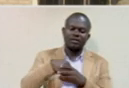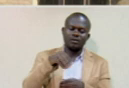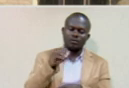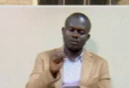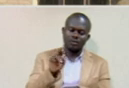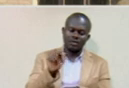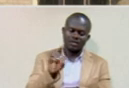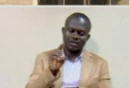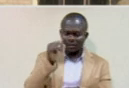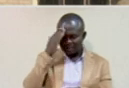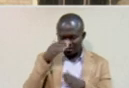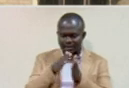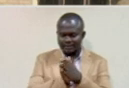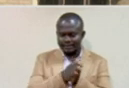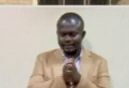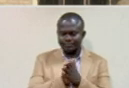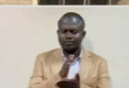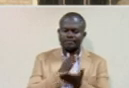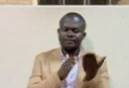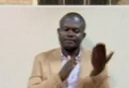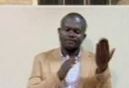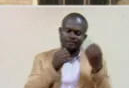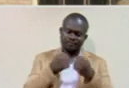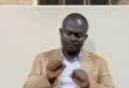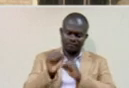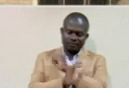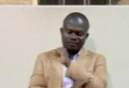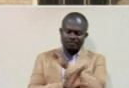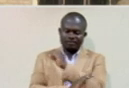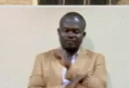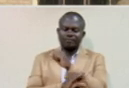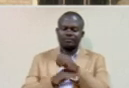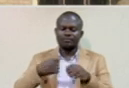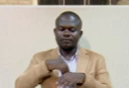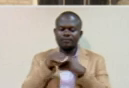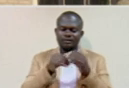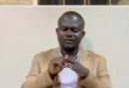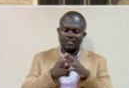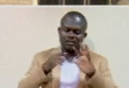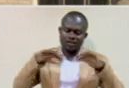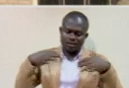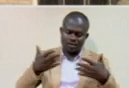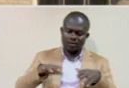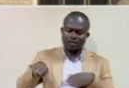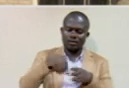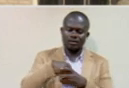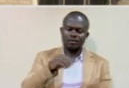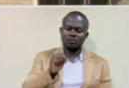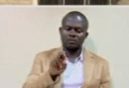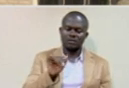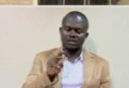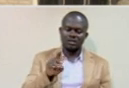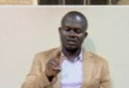w'intwari mpuzamateka rwose yo kubohoza igihugu cyacu, ko yatangire ahangaha ku murindi.